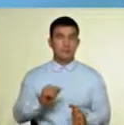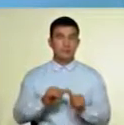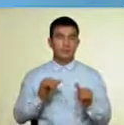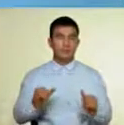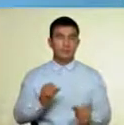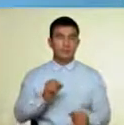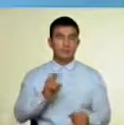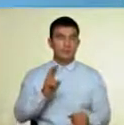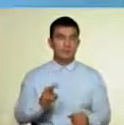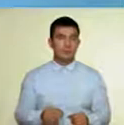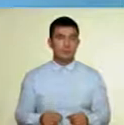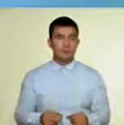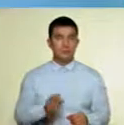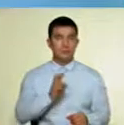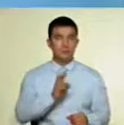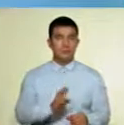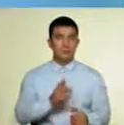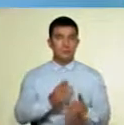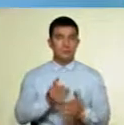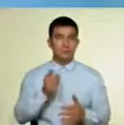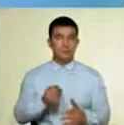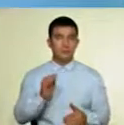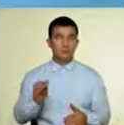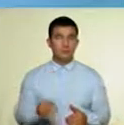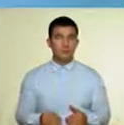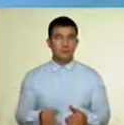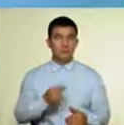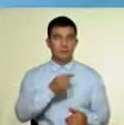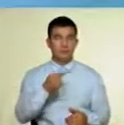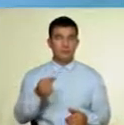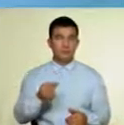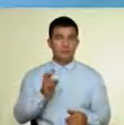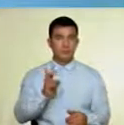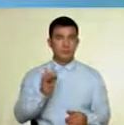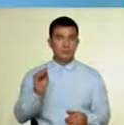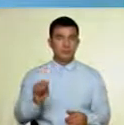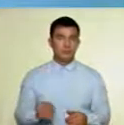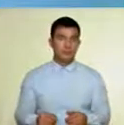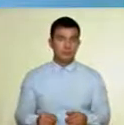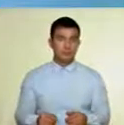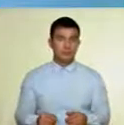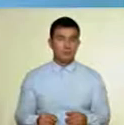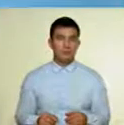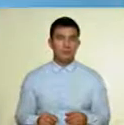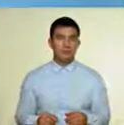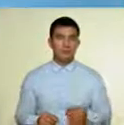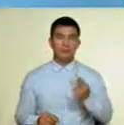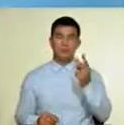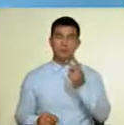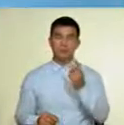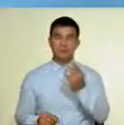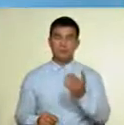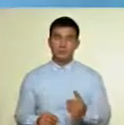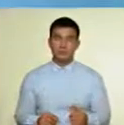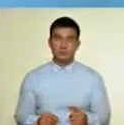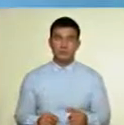A kvadrat va B kvadratning o'zi va minus B'ni yozib qo'yamiz. İkinci misolga